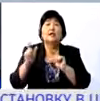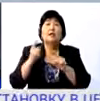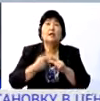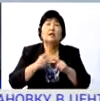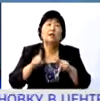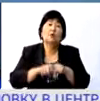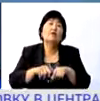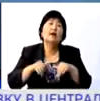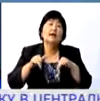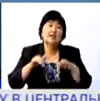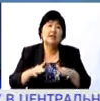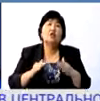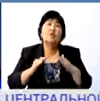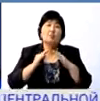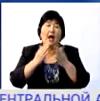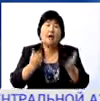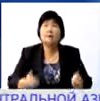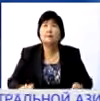типа